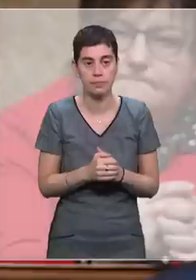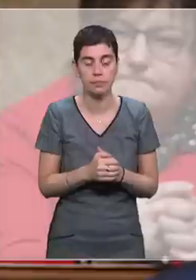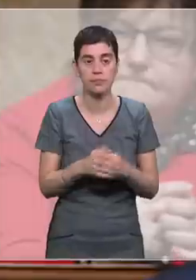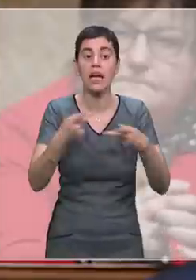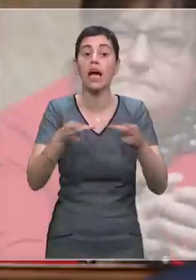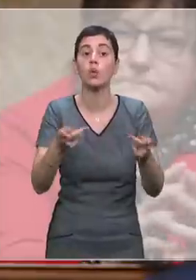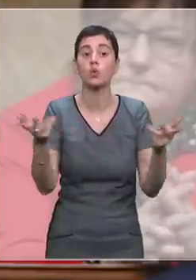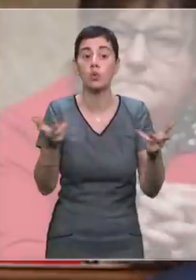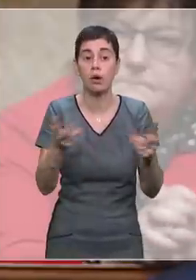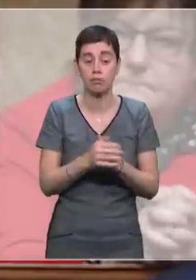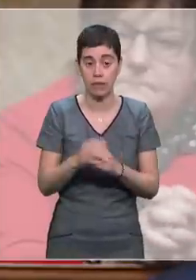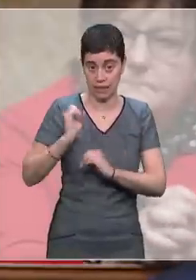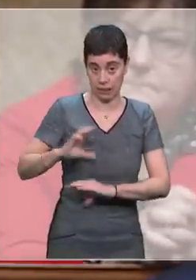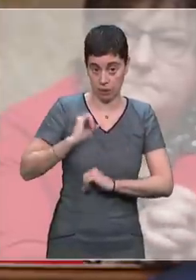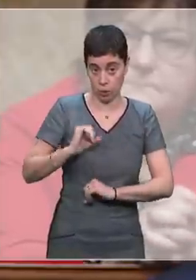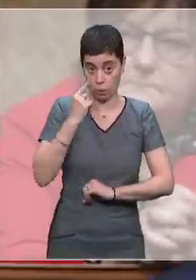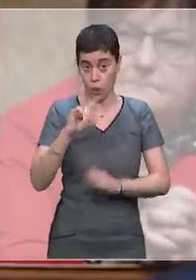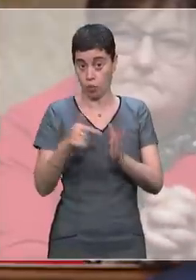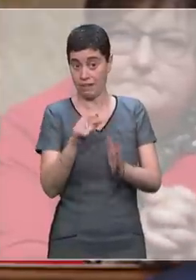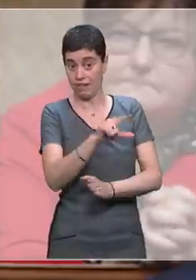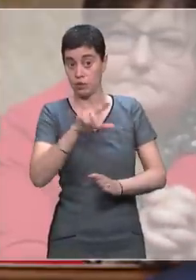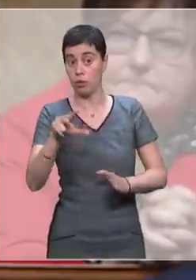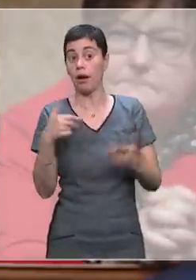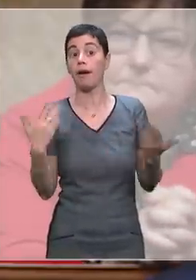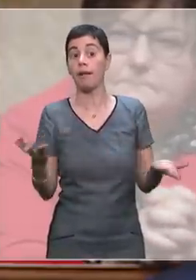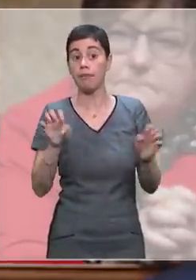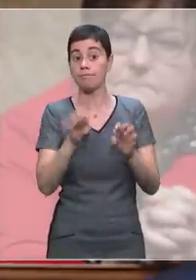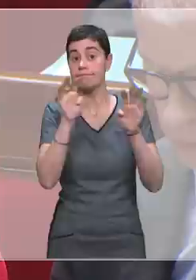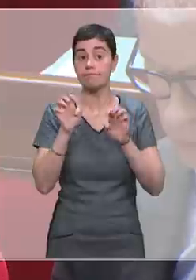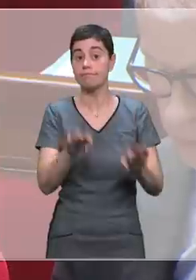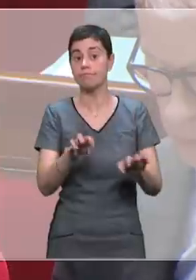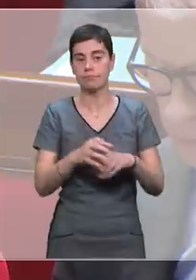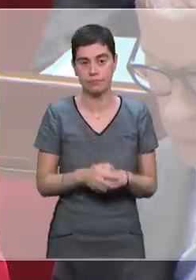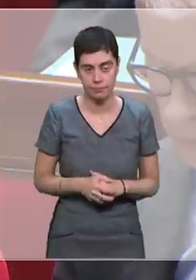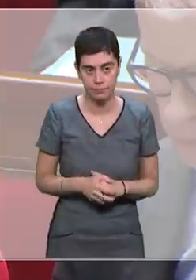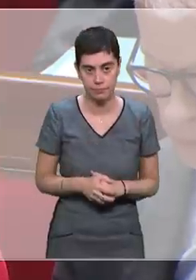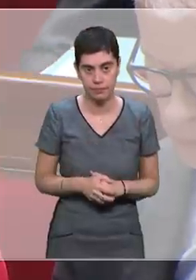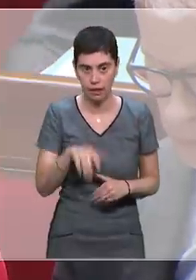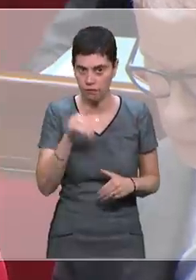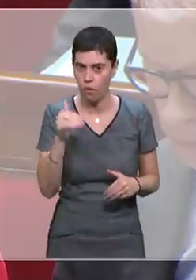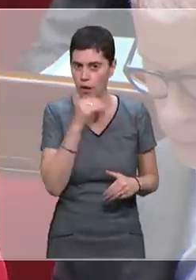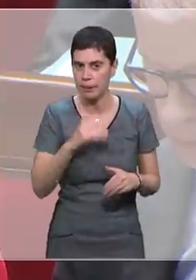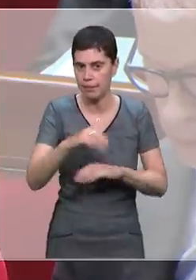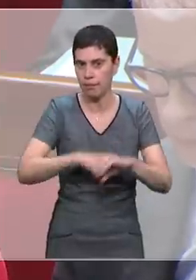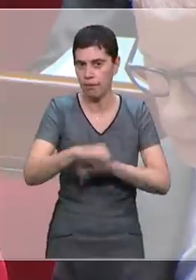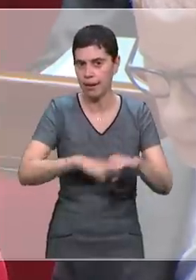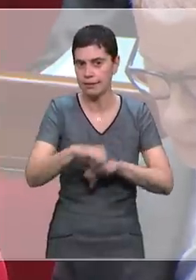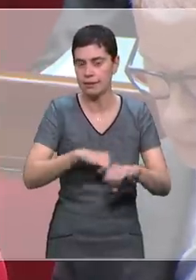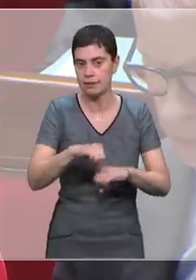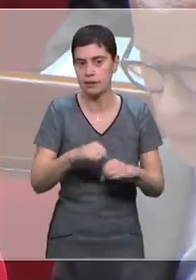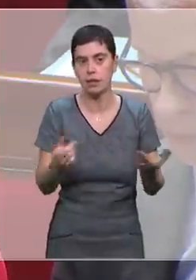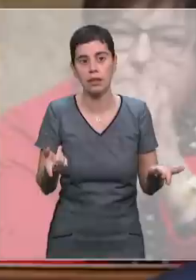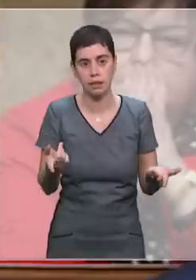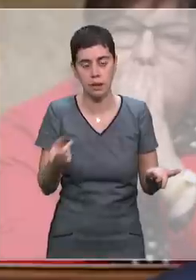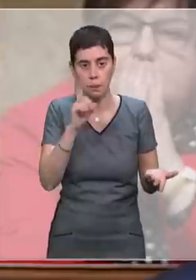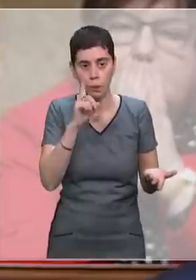premières expérimentations en 2023, où en sommes-nous ? Faisons très vite, Madame la Première ministre, avant que